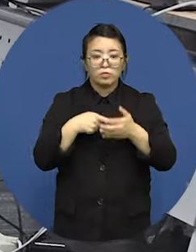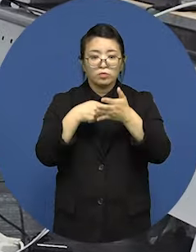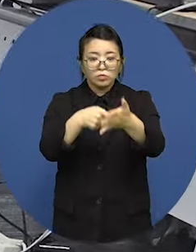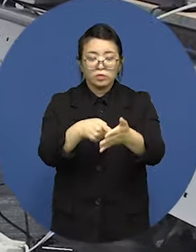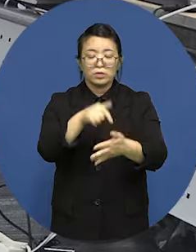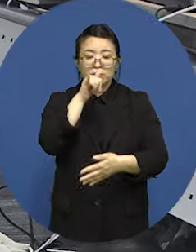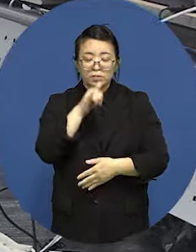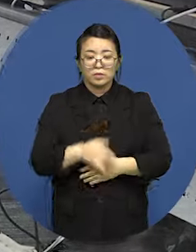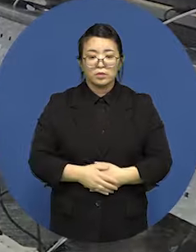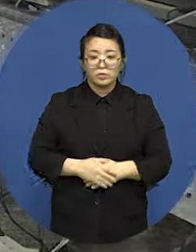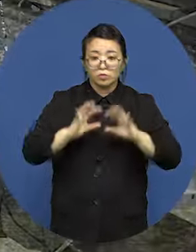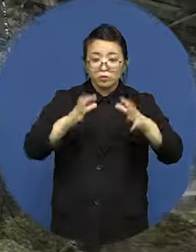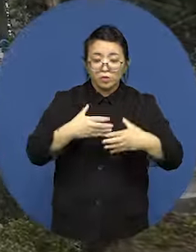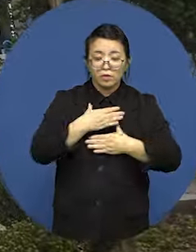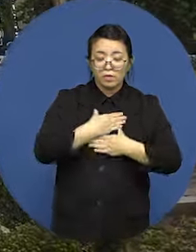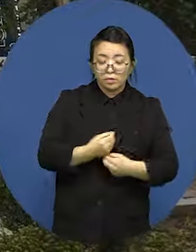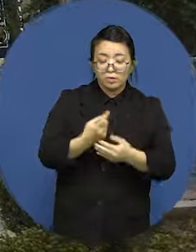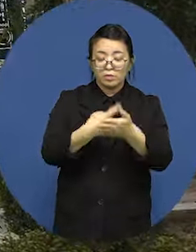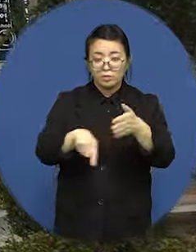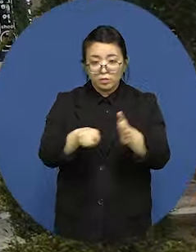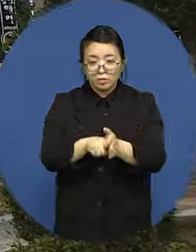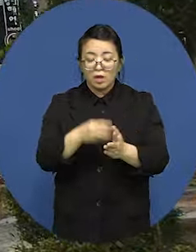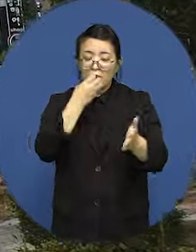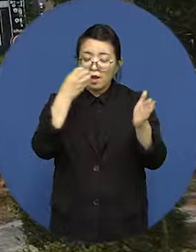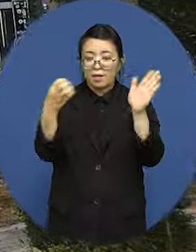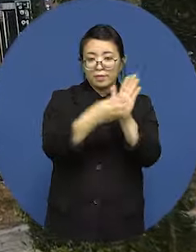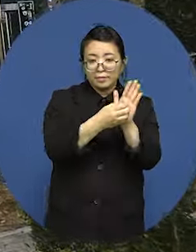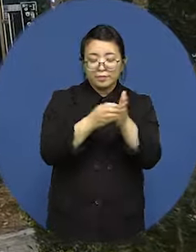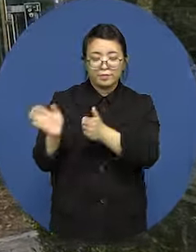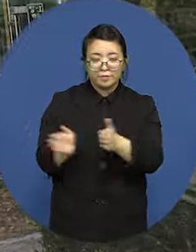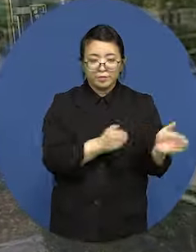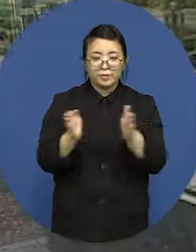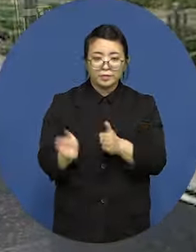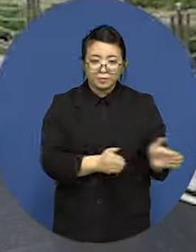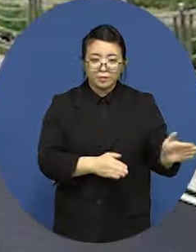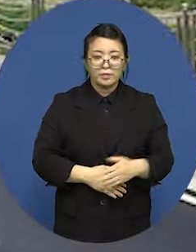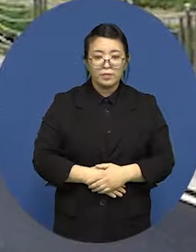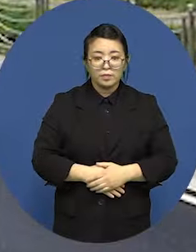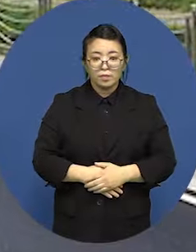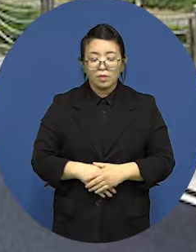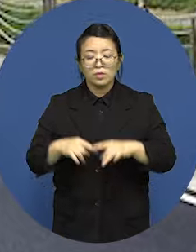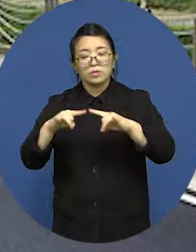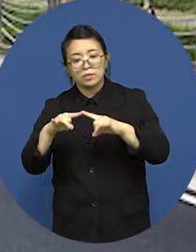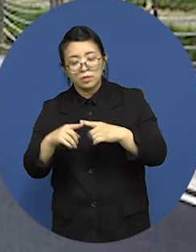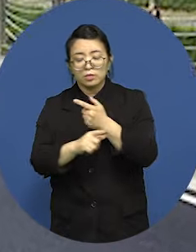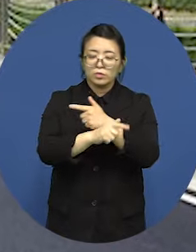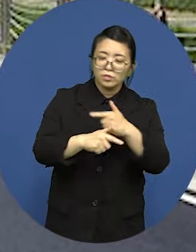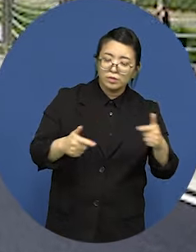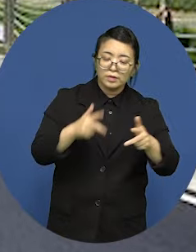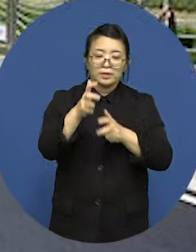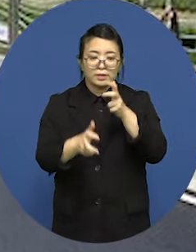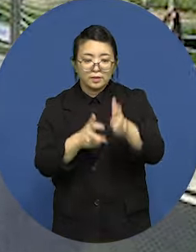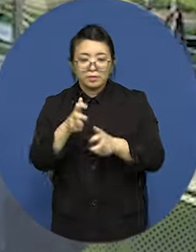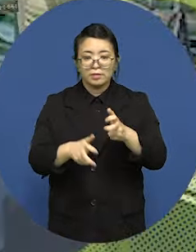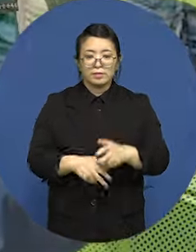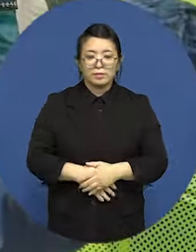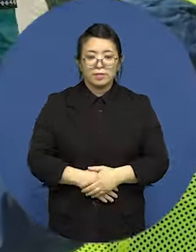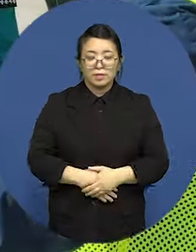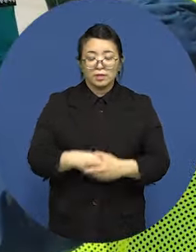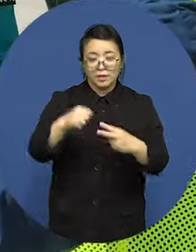마무리하고 있고요. 서이동 마을전선 지중화 사업과 관문교, 신기교, 해강교 대상의 자연재해